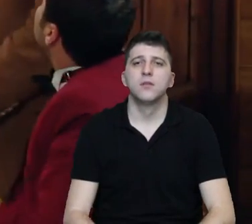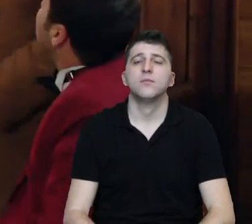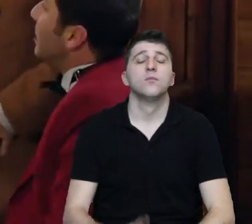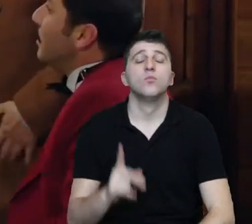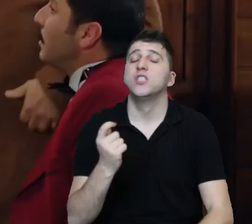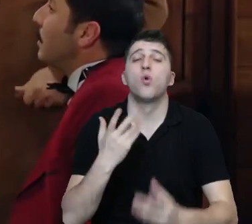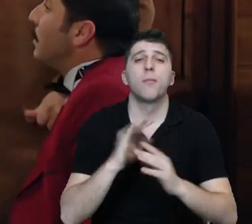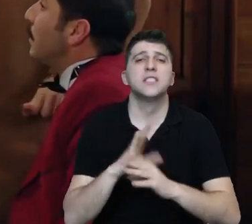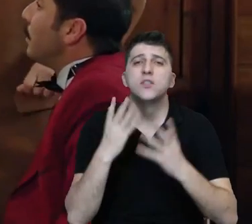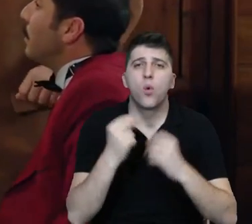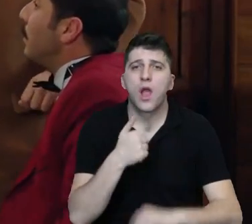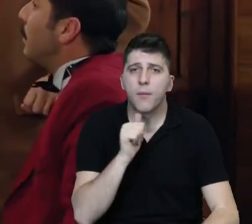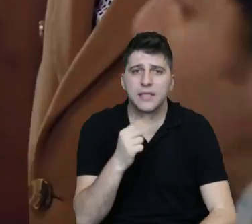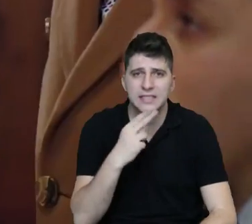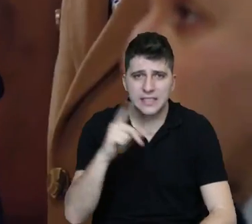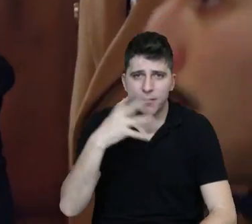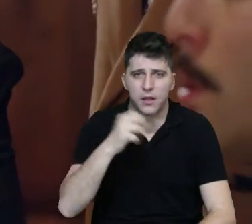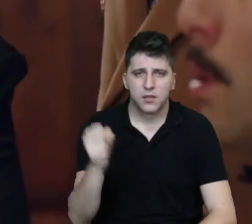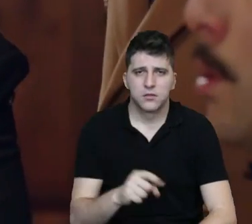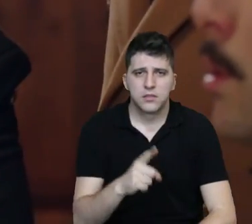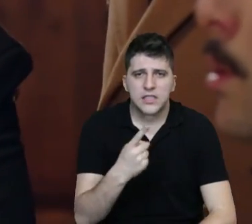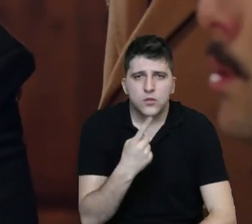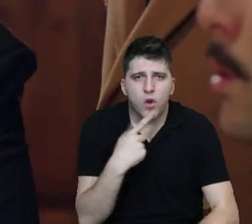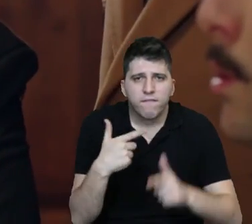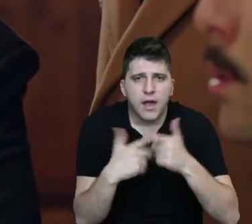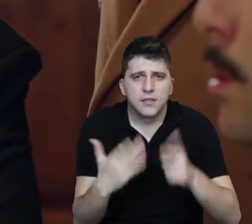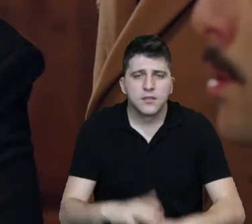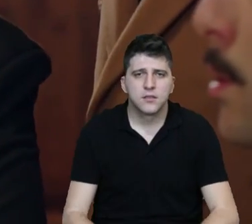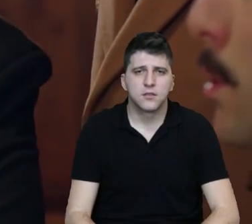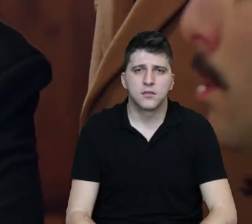olmaz. Ne oldu abi, yoksa kızları mı aldılar? Senin ağzın ne söylüyor Fatih?